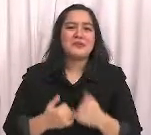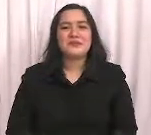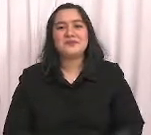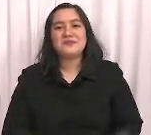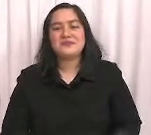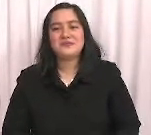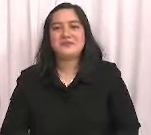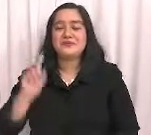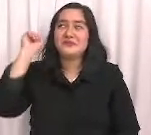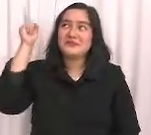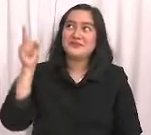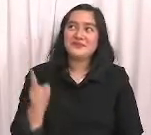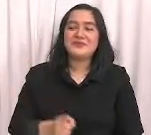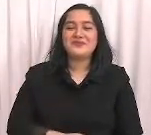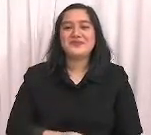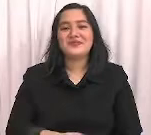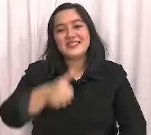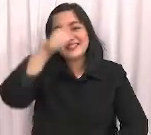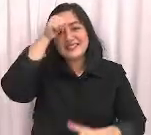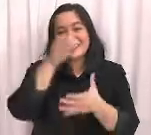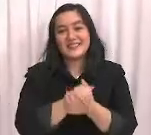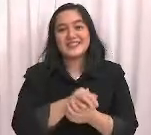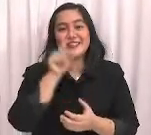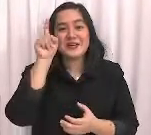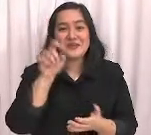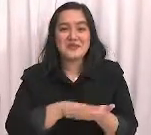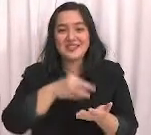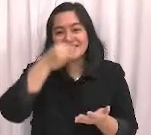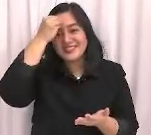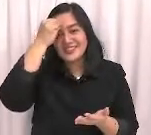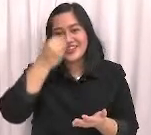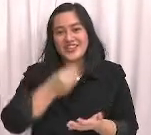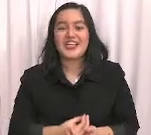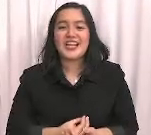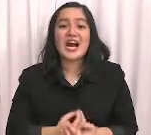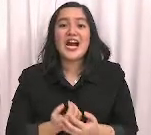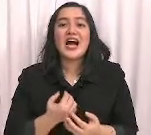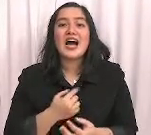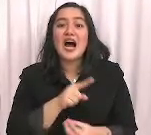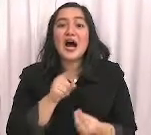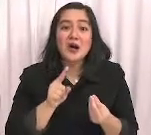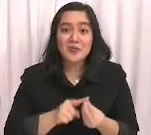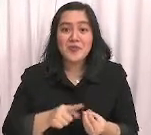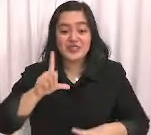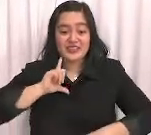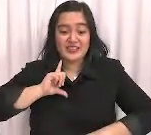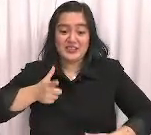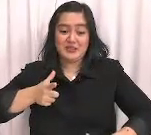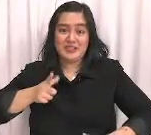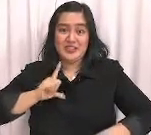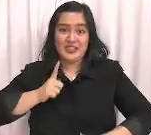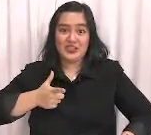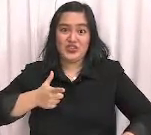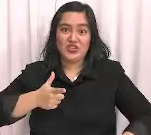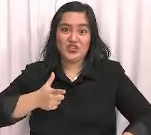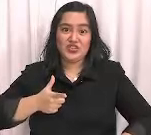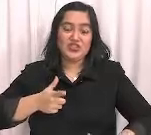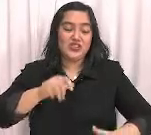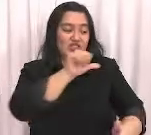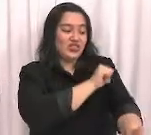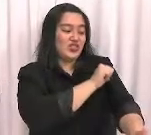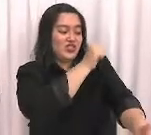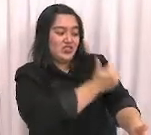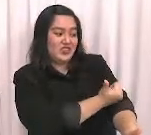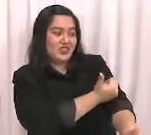Okay? Abangan. Yung limitation ng authority ng lalaki. You see? Sabi nila, without limit yun. Hindi kayo nagbabasa ng